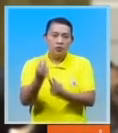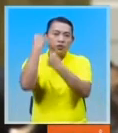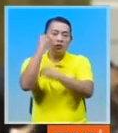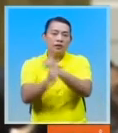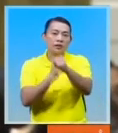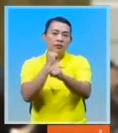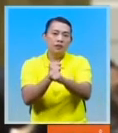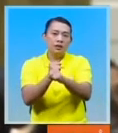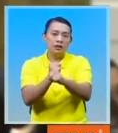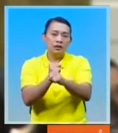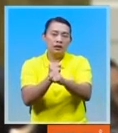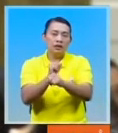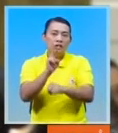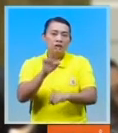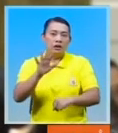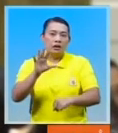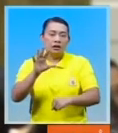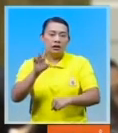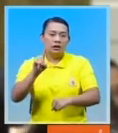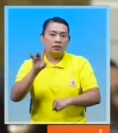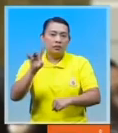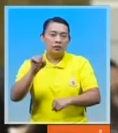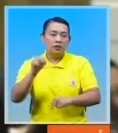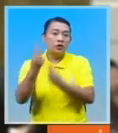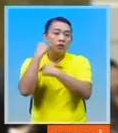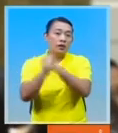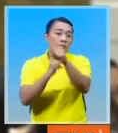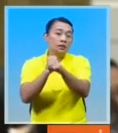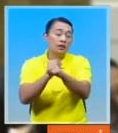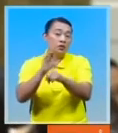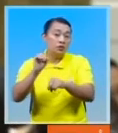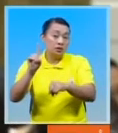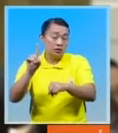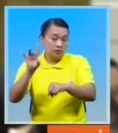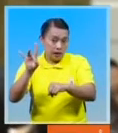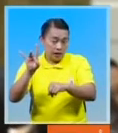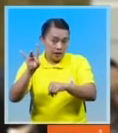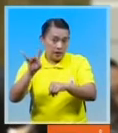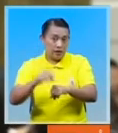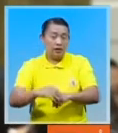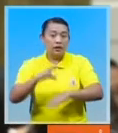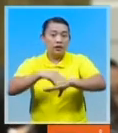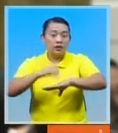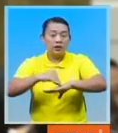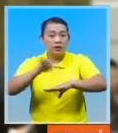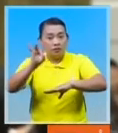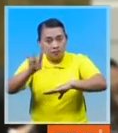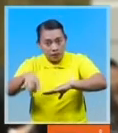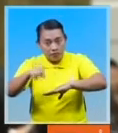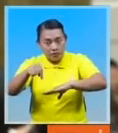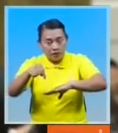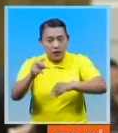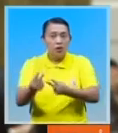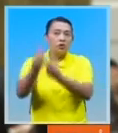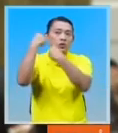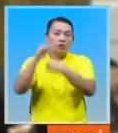ครับก็มีในสวีเดน 8,000 นะครับในปี17ไอซ์แลนด์ 861 นะครับนั่นอยาก